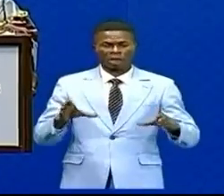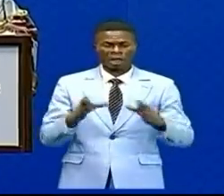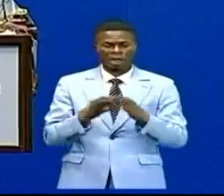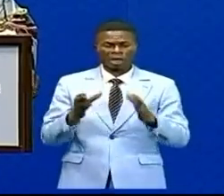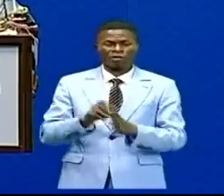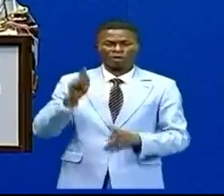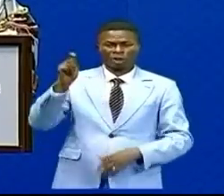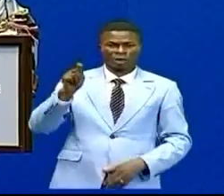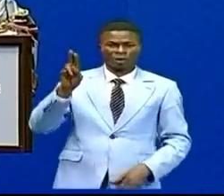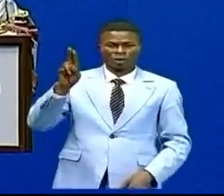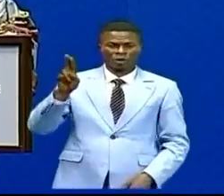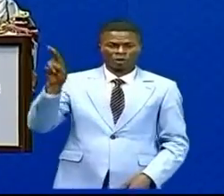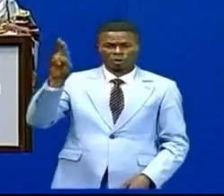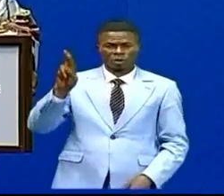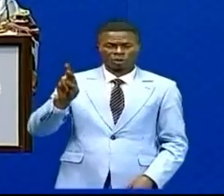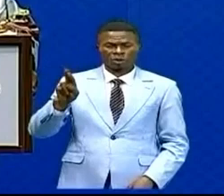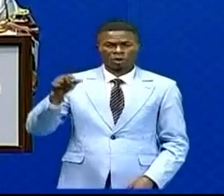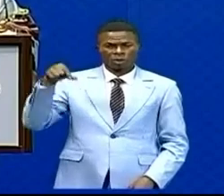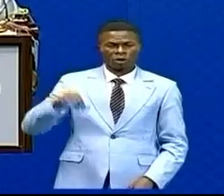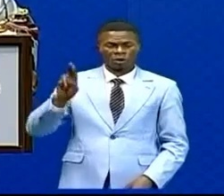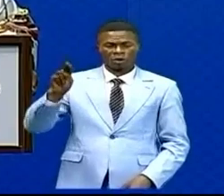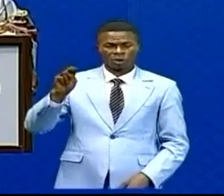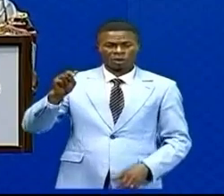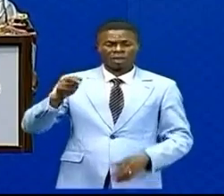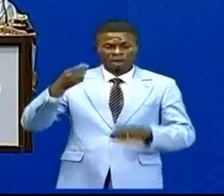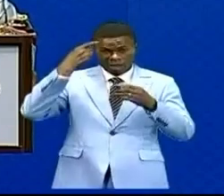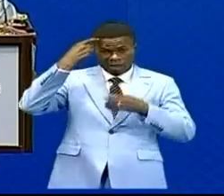Congo-Turquie décidé par les deux chefs d'État,